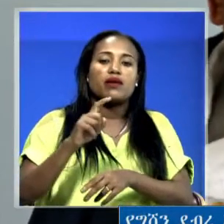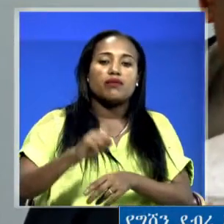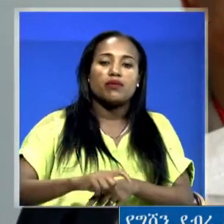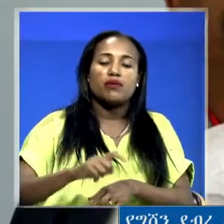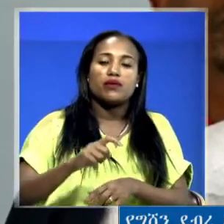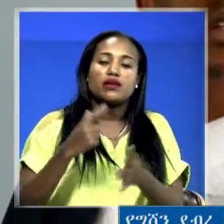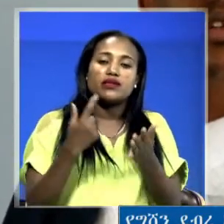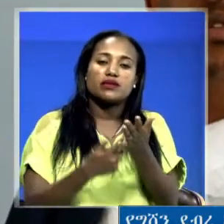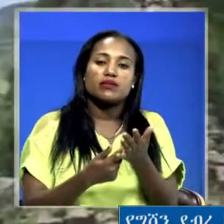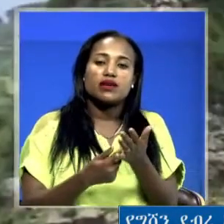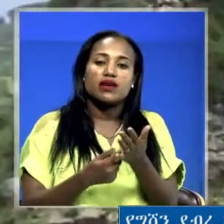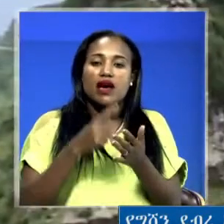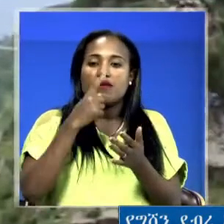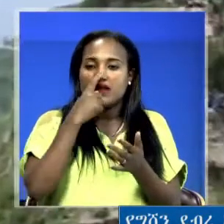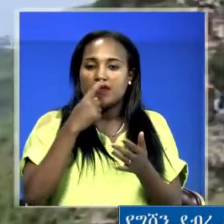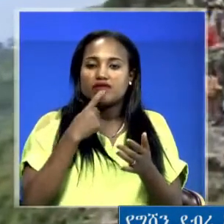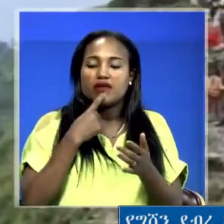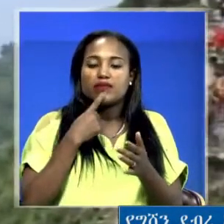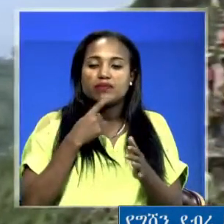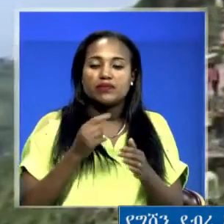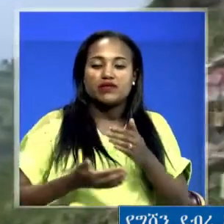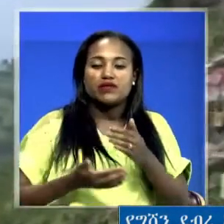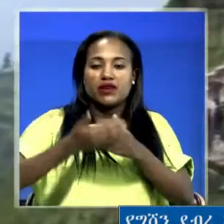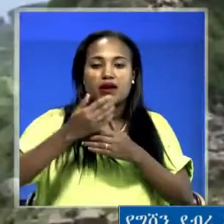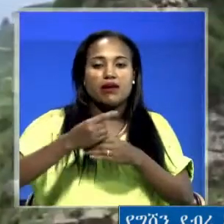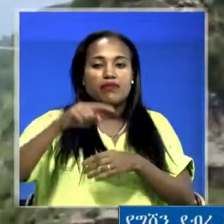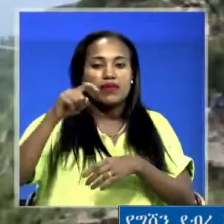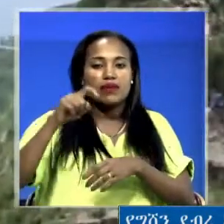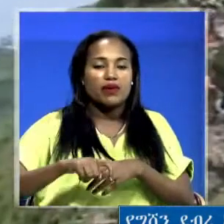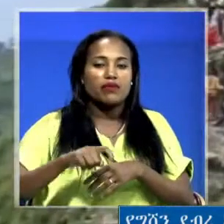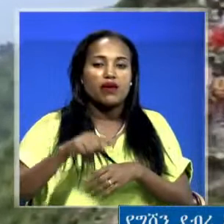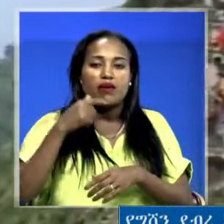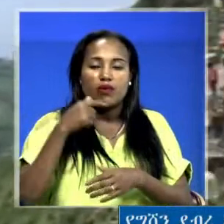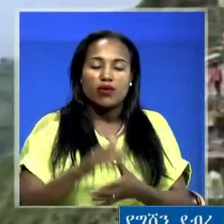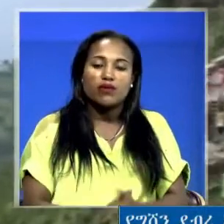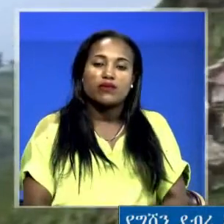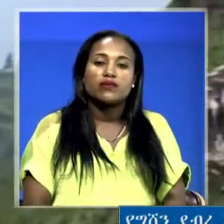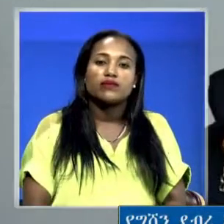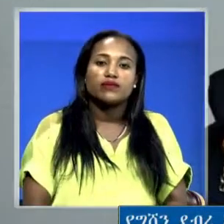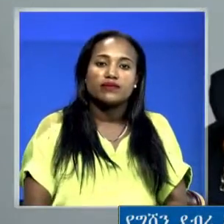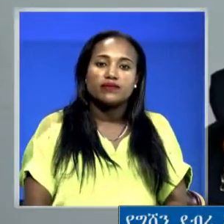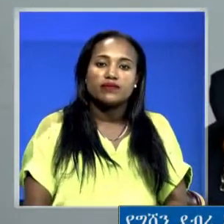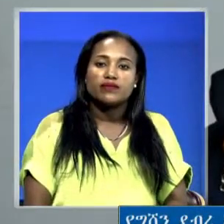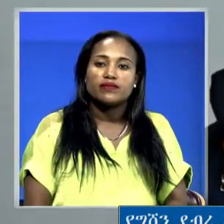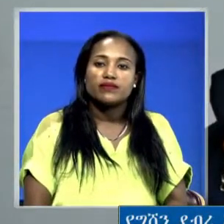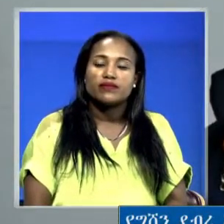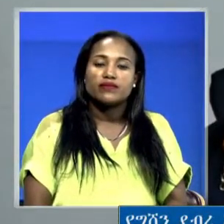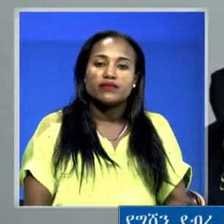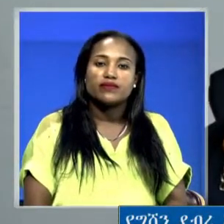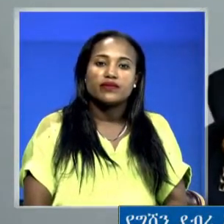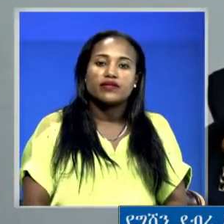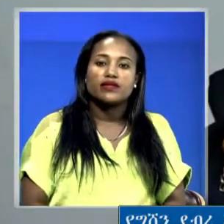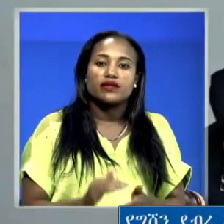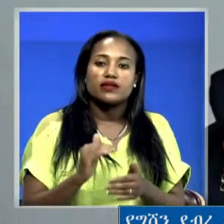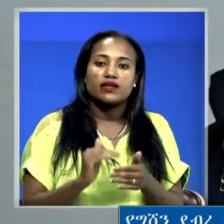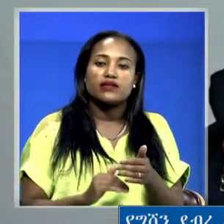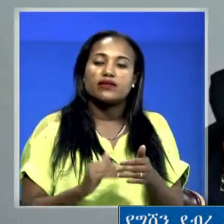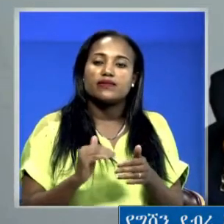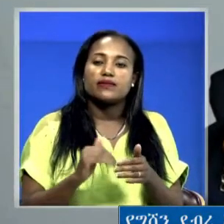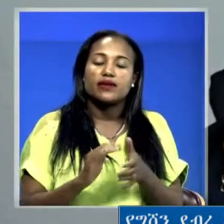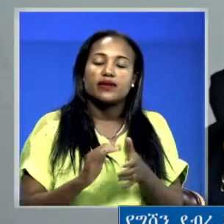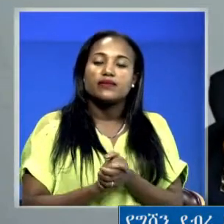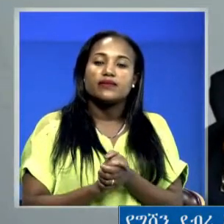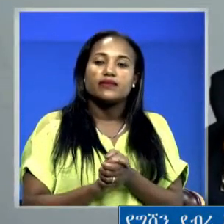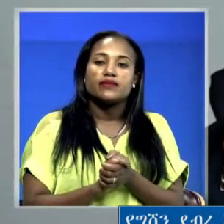አለባቸው፣ ለዚህም የአፍና አፍንጫ መሸፈኛ ጭንብል መጠቀም ይጠበቅባቸዋል ነው ያሉት። ለምንድን ነው ይህን ማስክ ያረከው? እምነት ስለሌለህ ነው